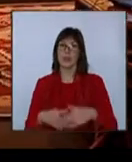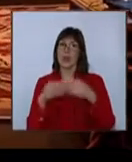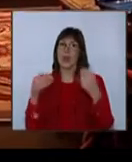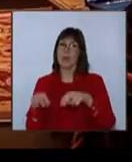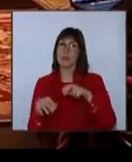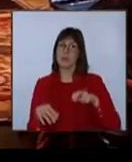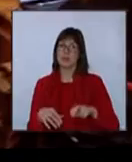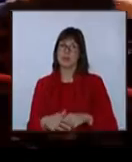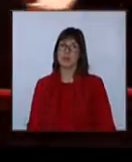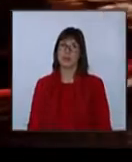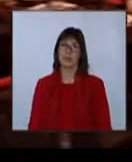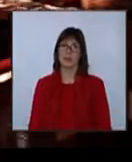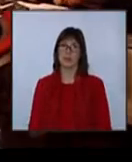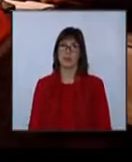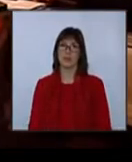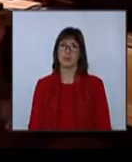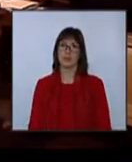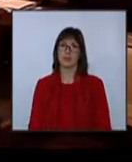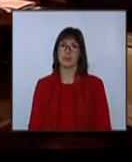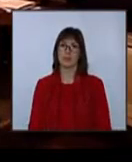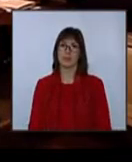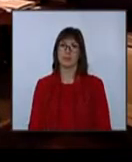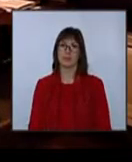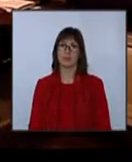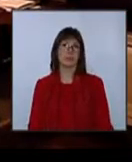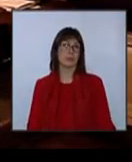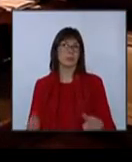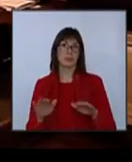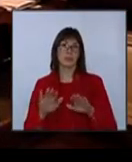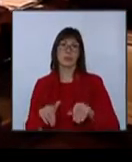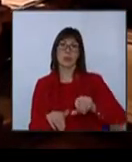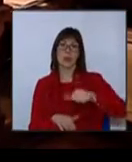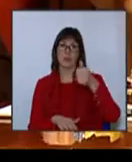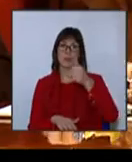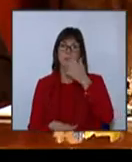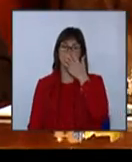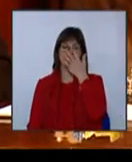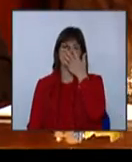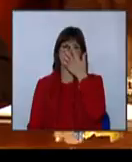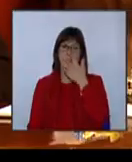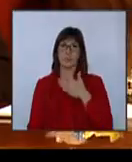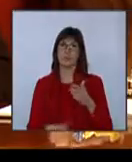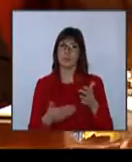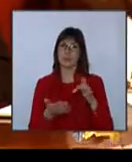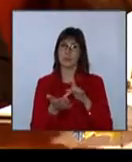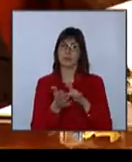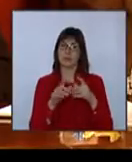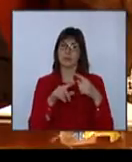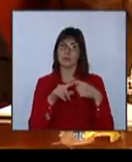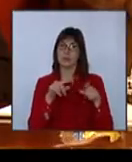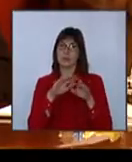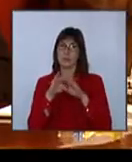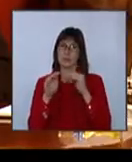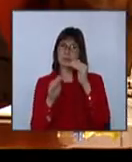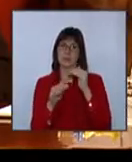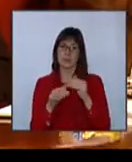Abstencions? Ens queda aprovat. Passem a aprovar